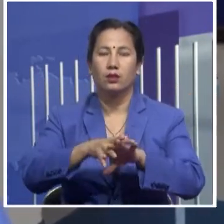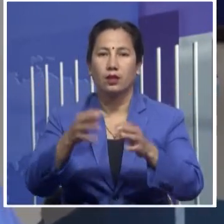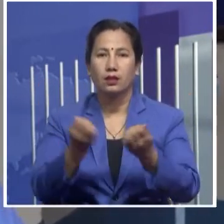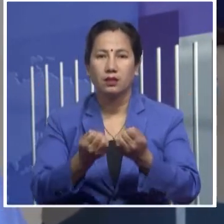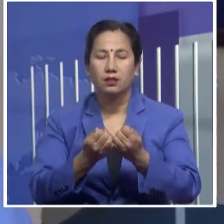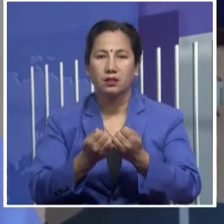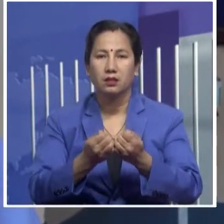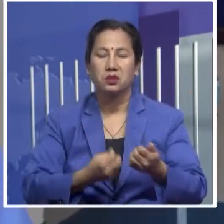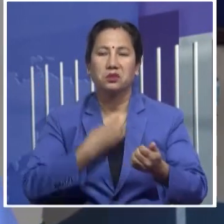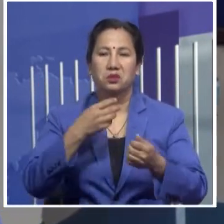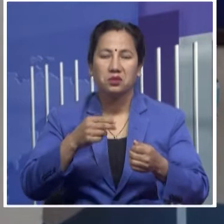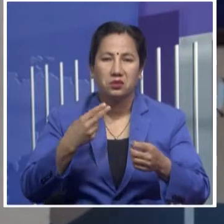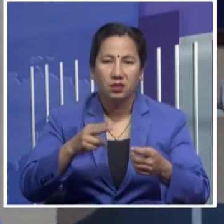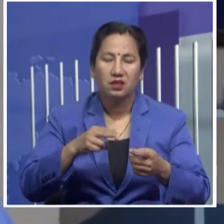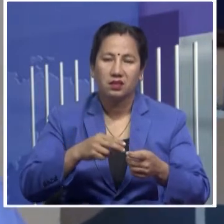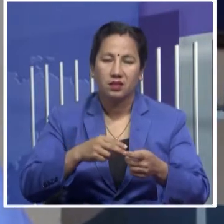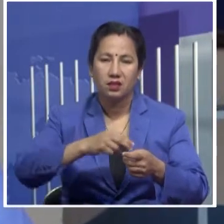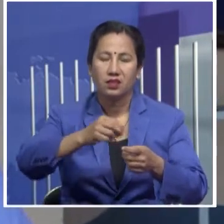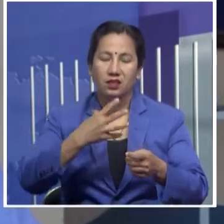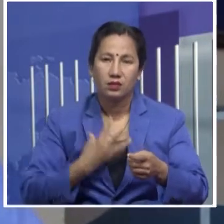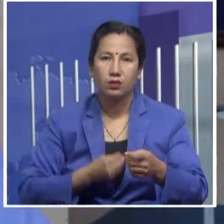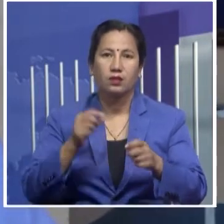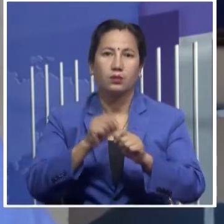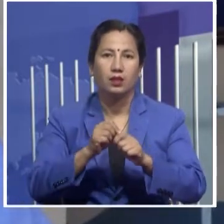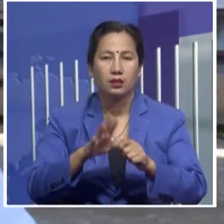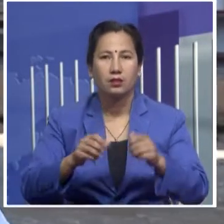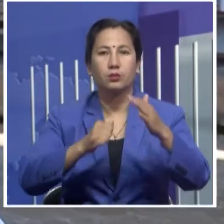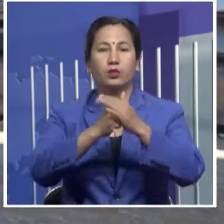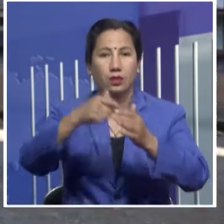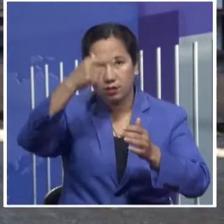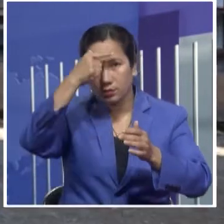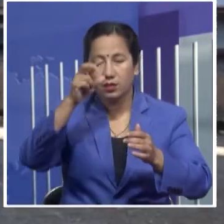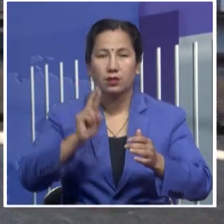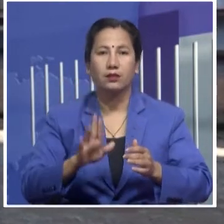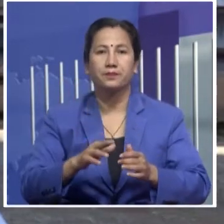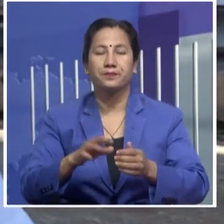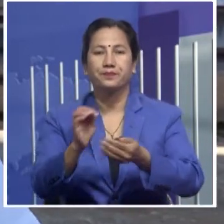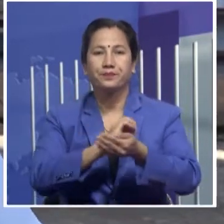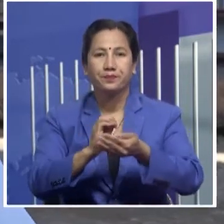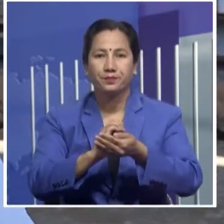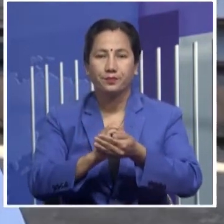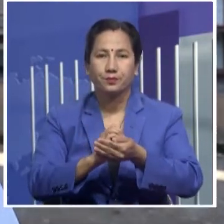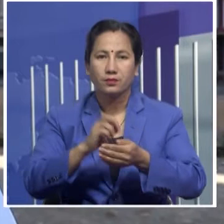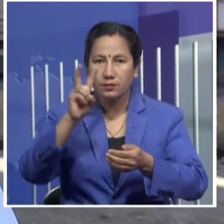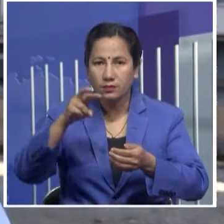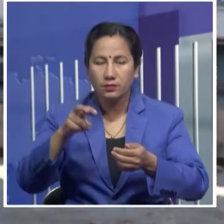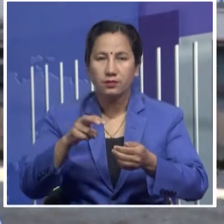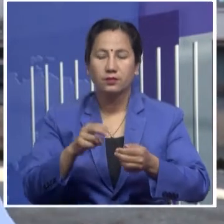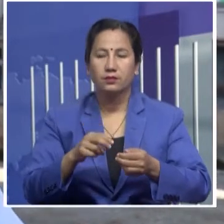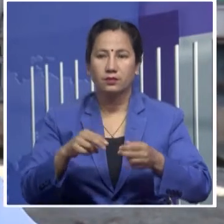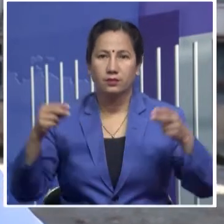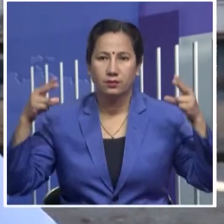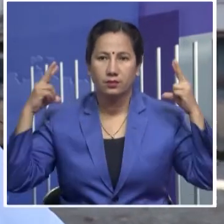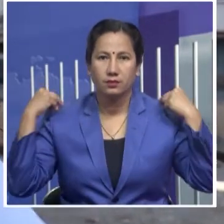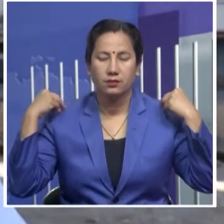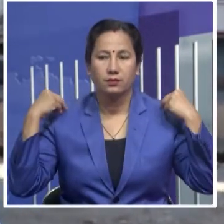ठाउँमा चाहिँ निरुत्साहन गरिएको छ। यो कुराहरू चाहिँ अहिलेको मेन समस्या रहेको छ। अब सेवा सुविधाको अवस्था भन्नाले चाहिँ खास नर्सिङलाई नै